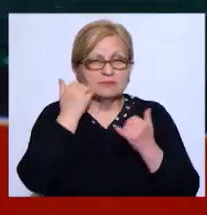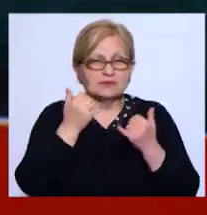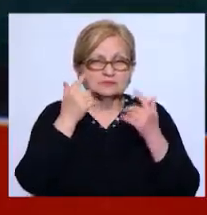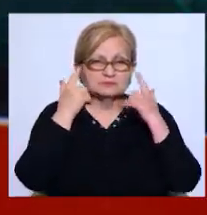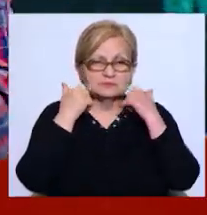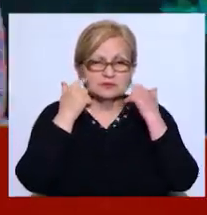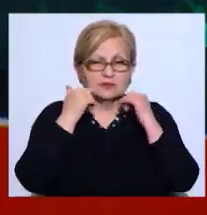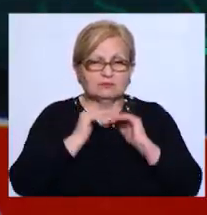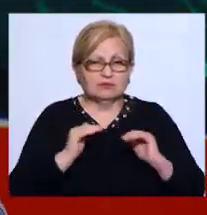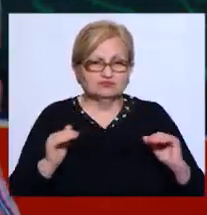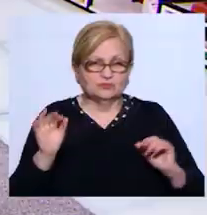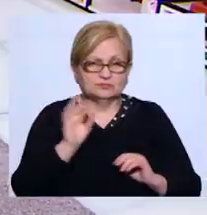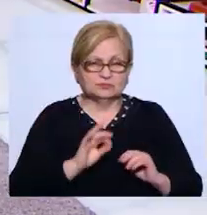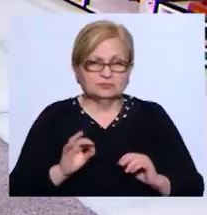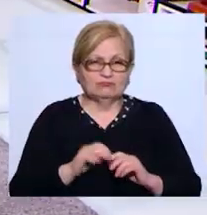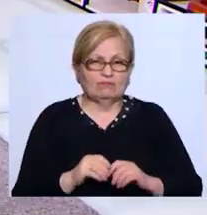მოკლედ ყველაფერს აგიხსნით.